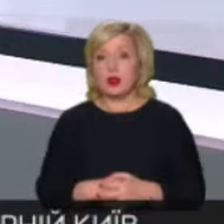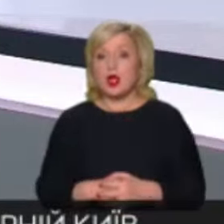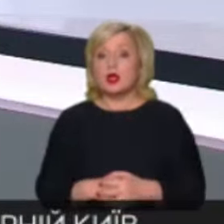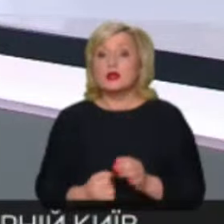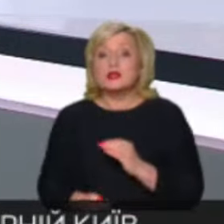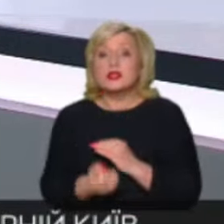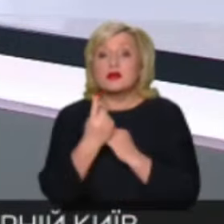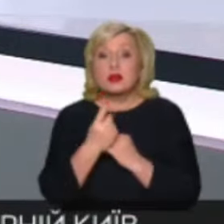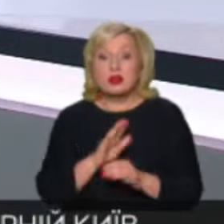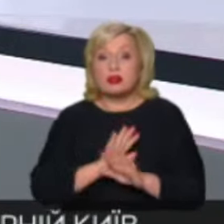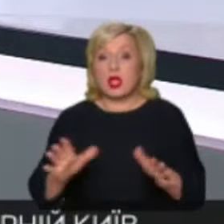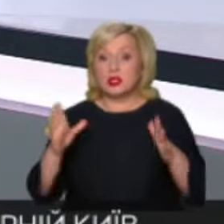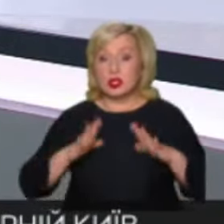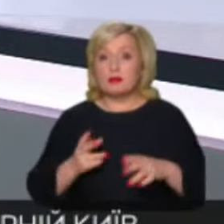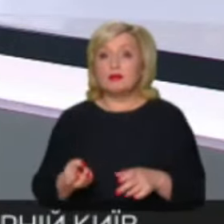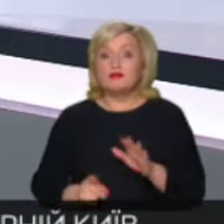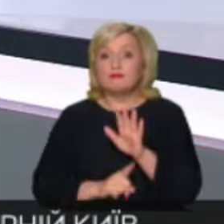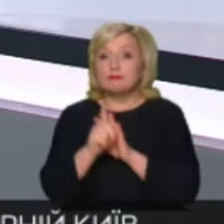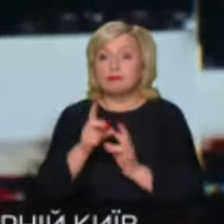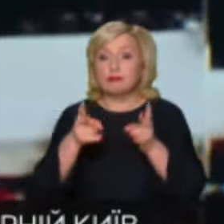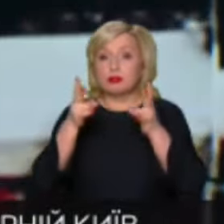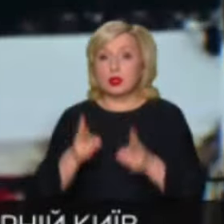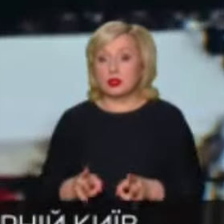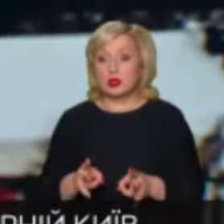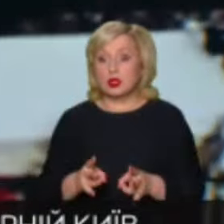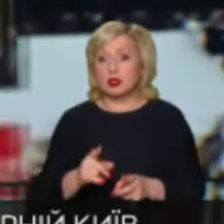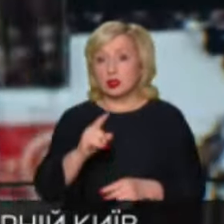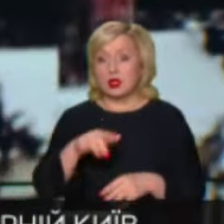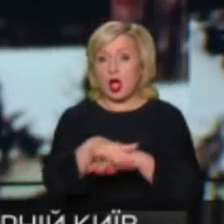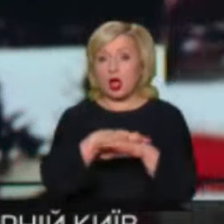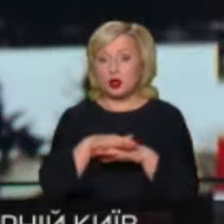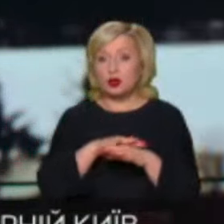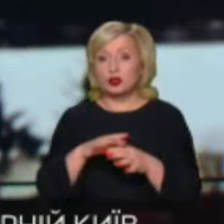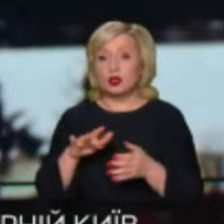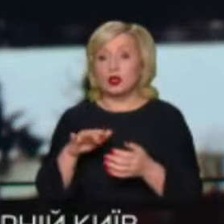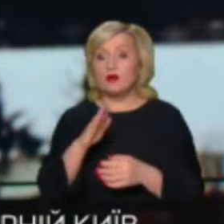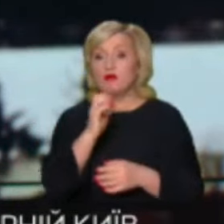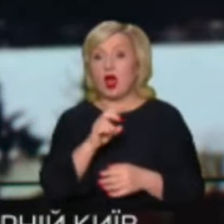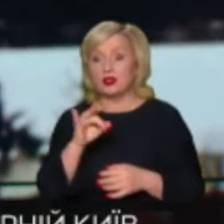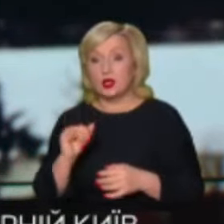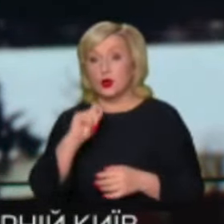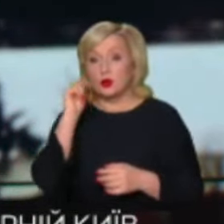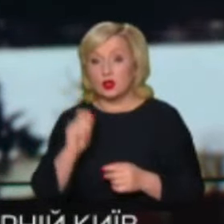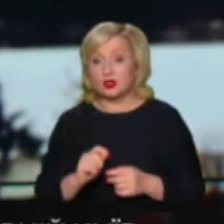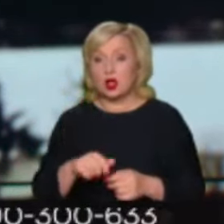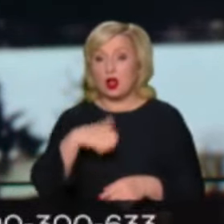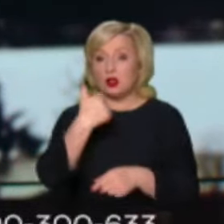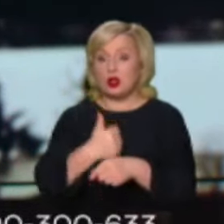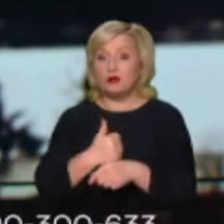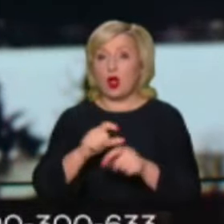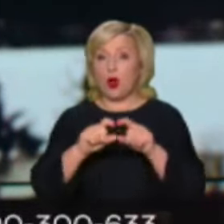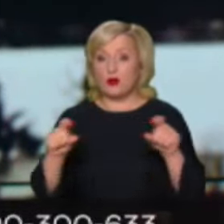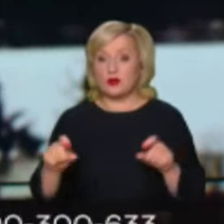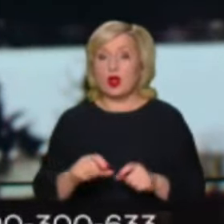Тітки не чекав, прийшла біда до народної ванги України, колишнього радника голови Офісу президента, до